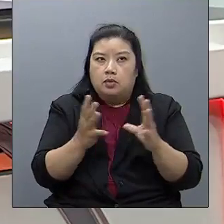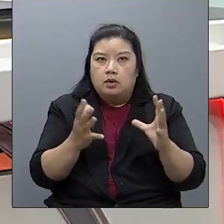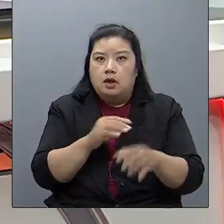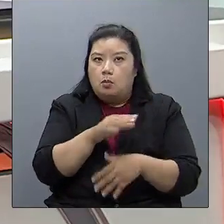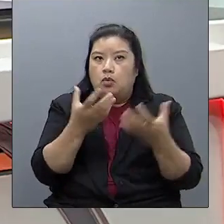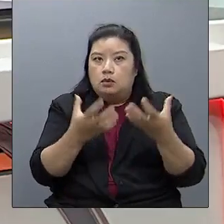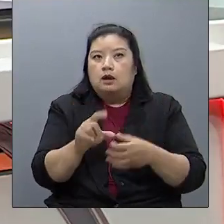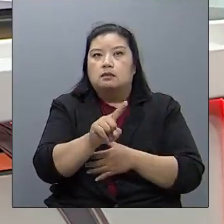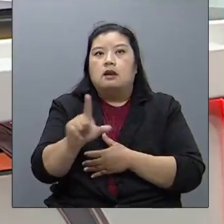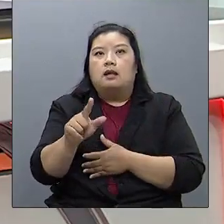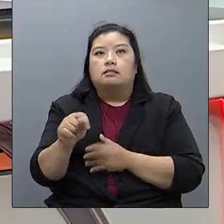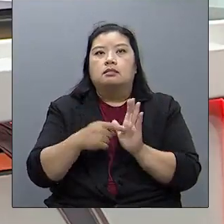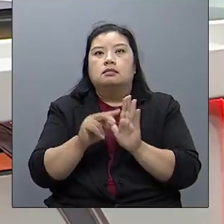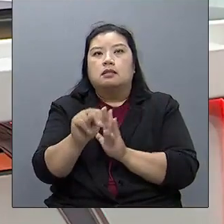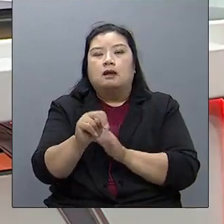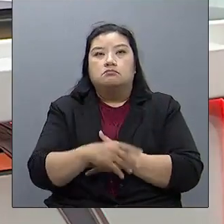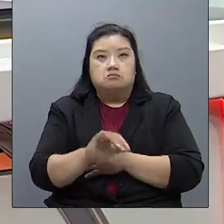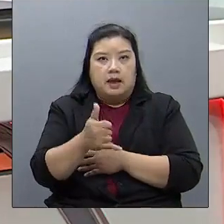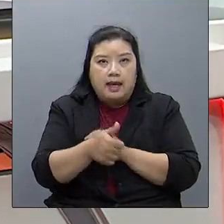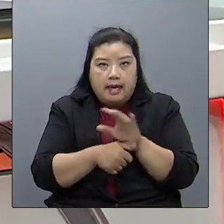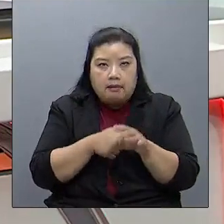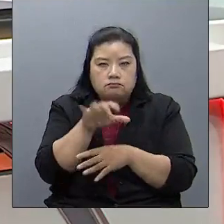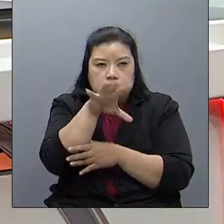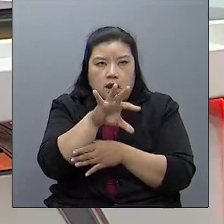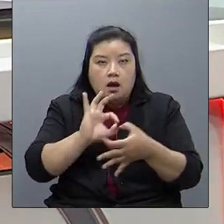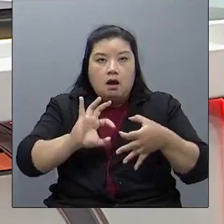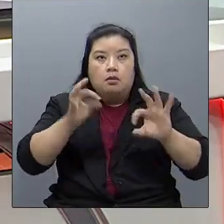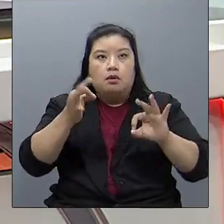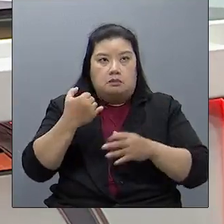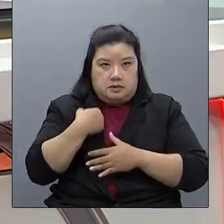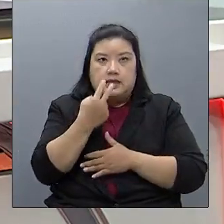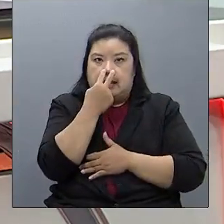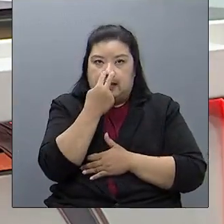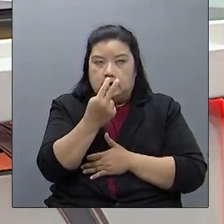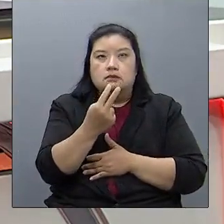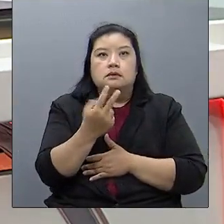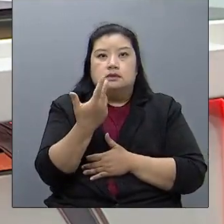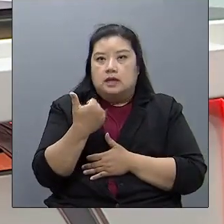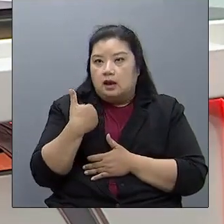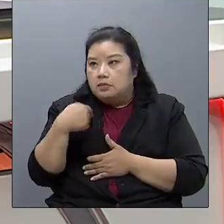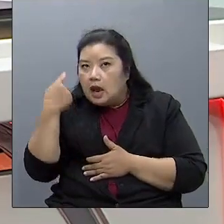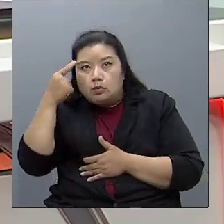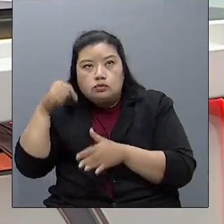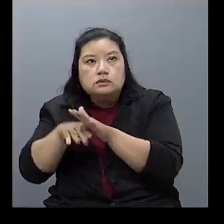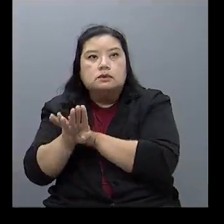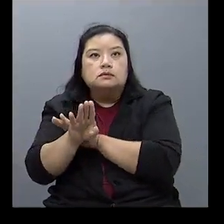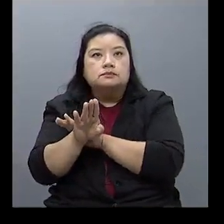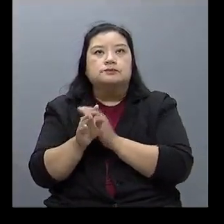ตันคาดว่าอาจจะถูกลอบวางเพลิงเพราะว่ามีคนไปพบเห็นก่อนที่ผู้ที่ก่อเหตุจะหลบหนีไป